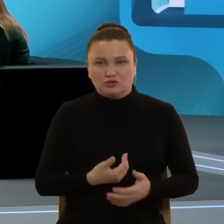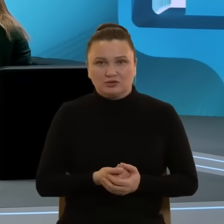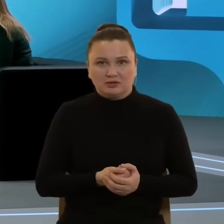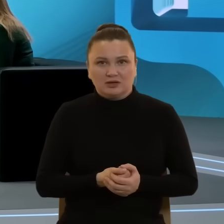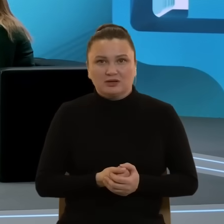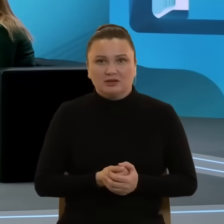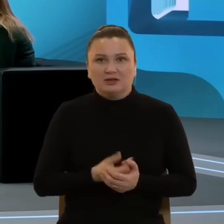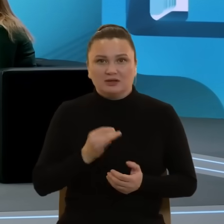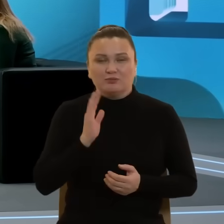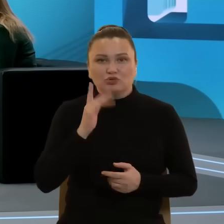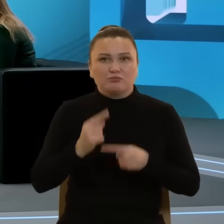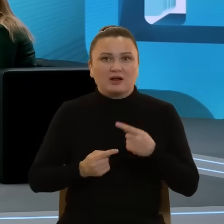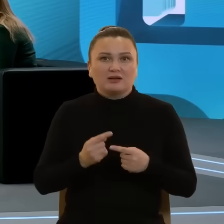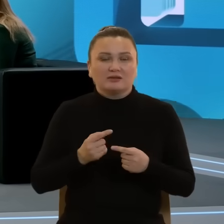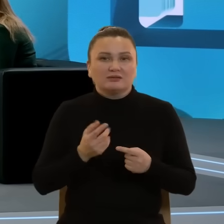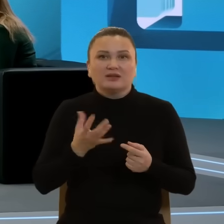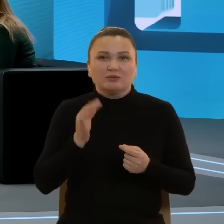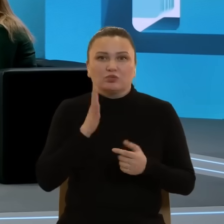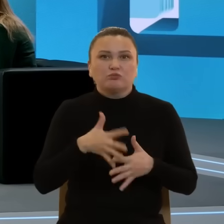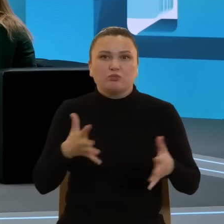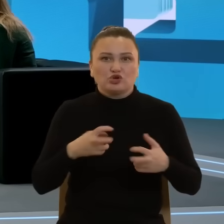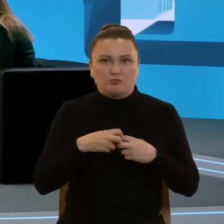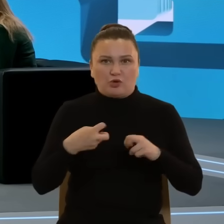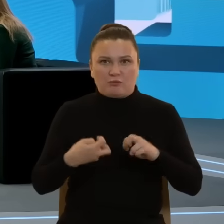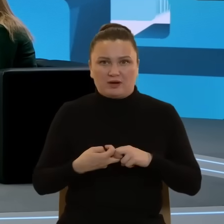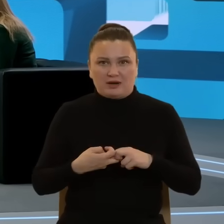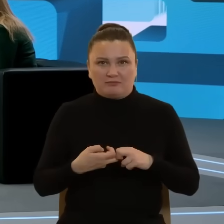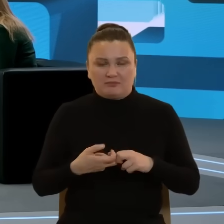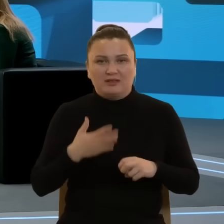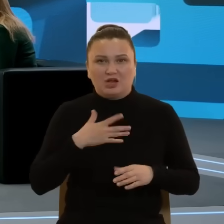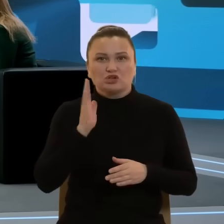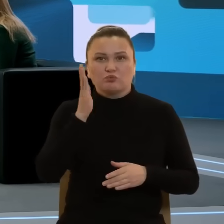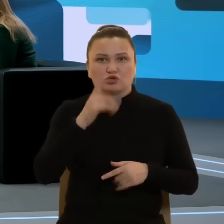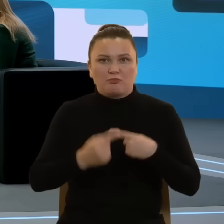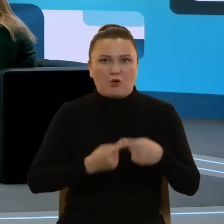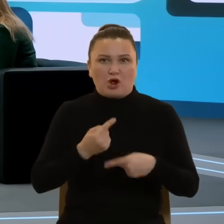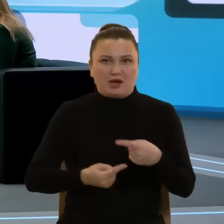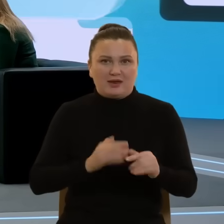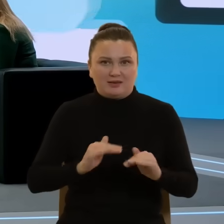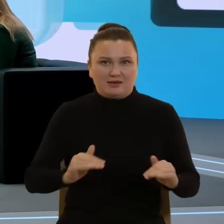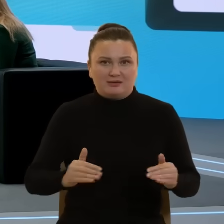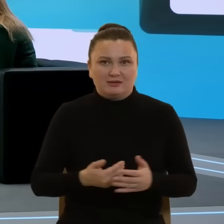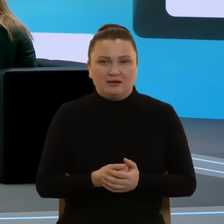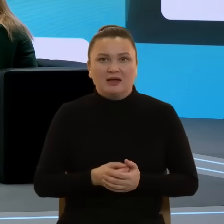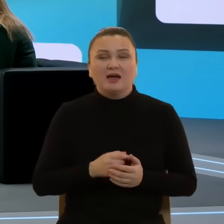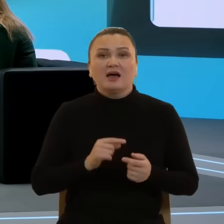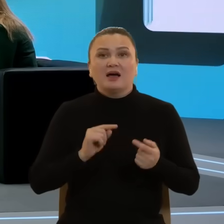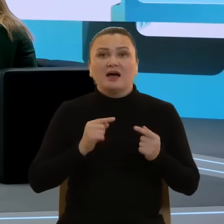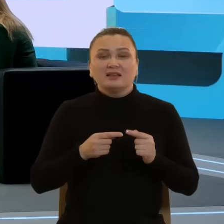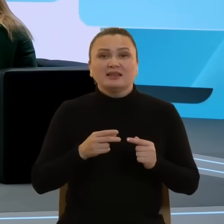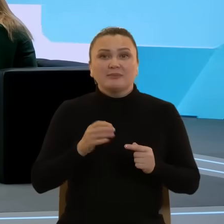И с тем большими проблемами они будут сталкиваться. И это связано еще с тем, что антибиотики, в общем-то,